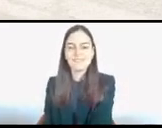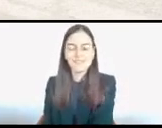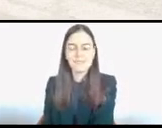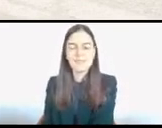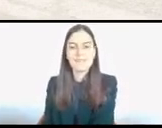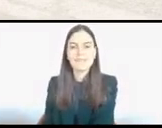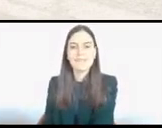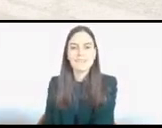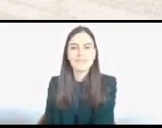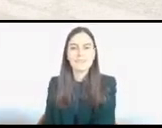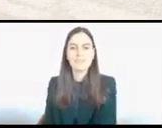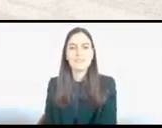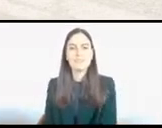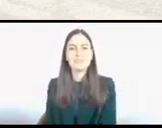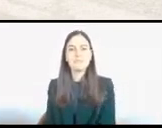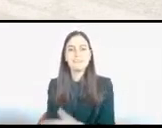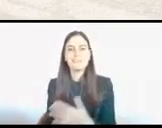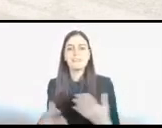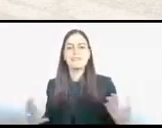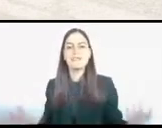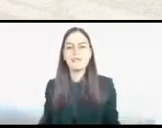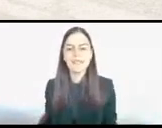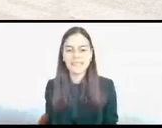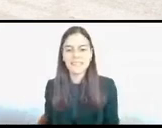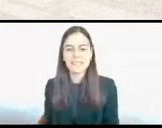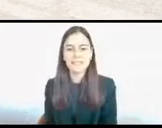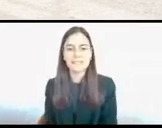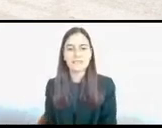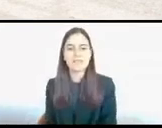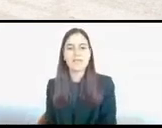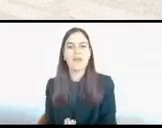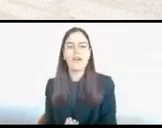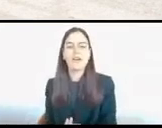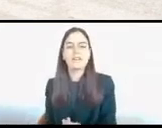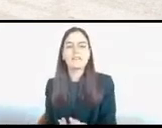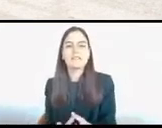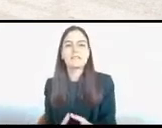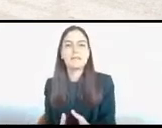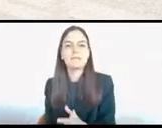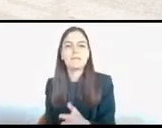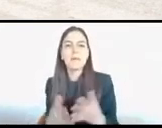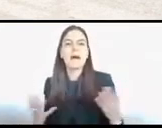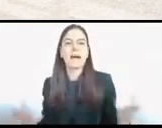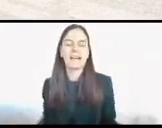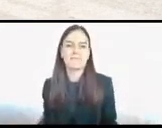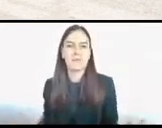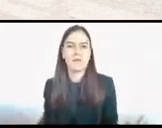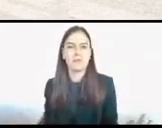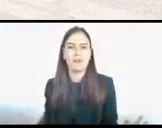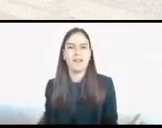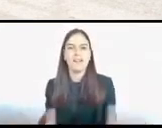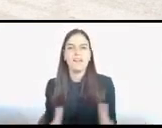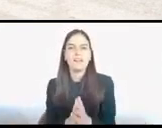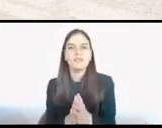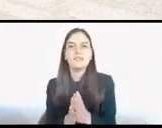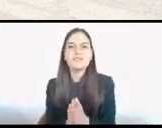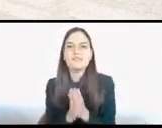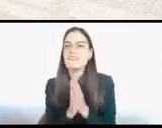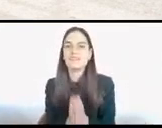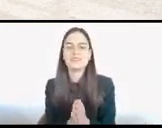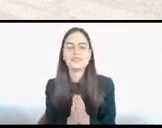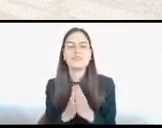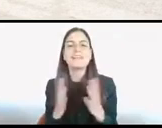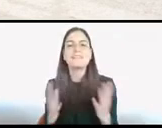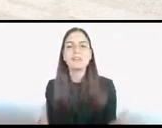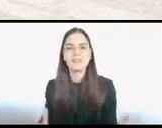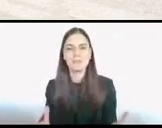déjà, très bien, l'avantage de l'immobilier locatif, c'est que c'est un investissement plutôt rassurant. Voilà. Nous,